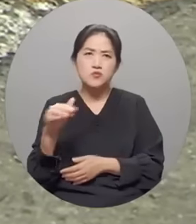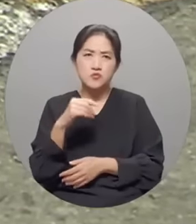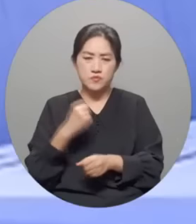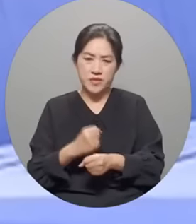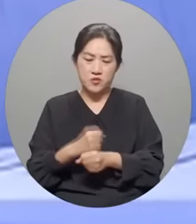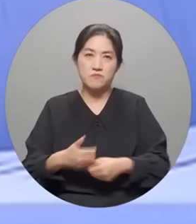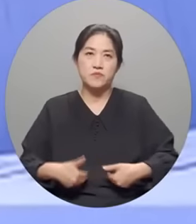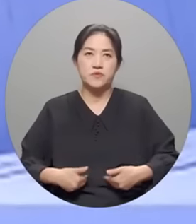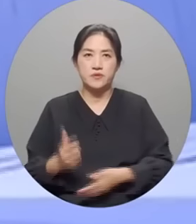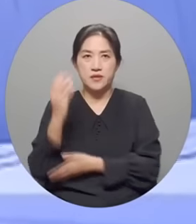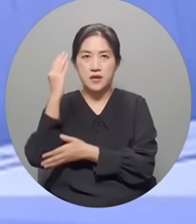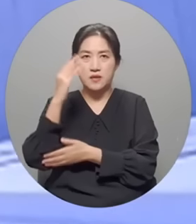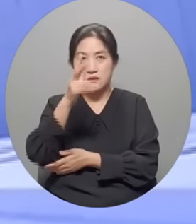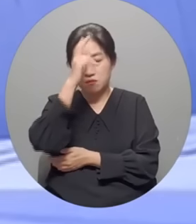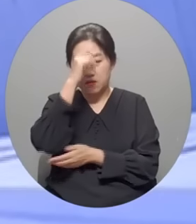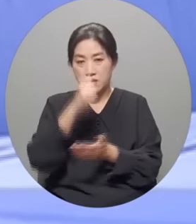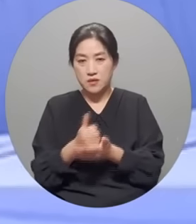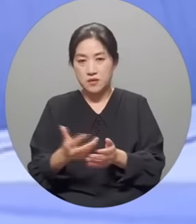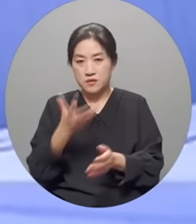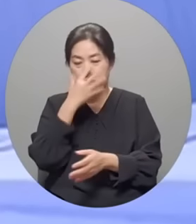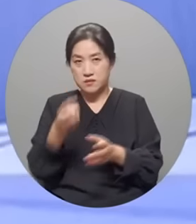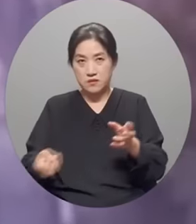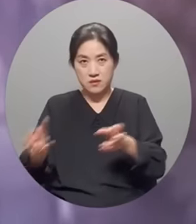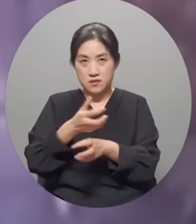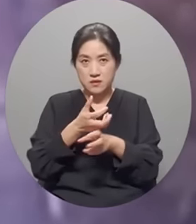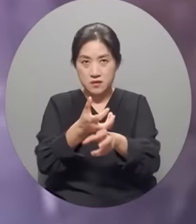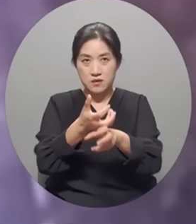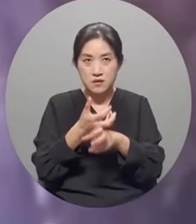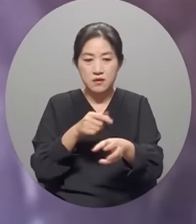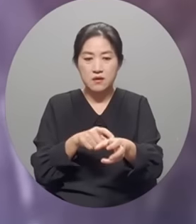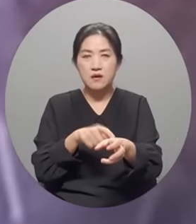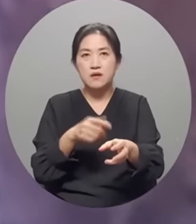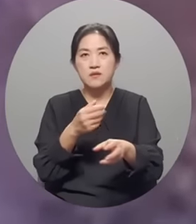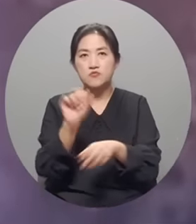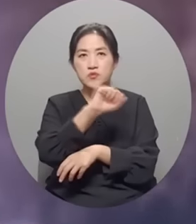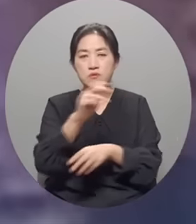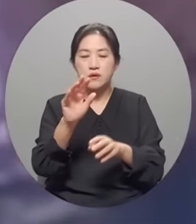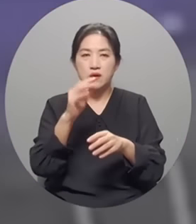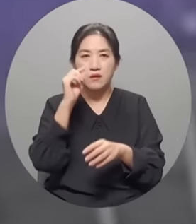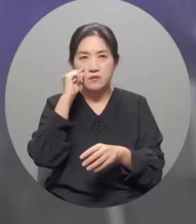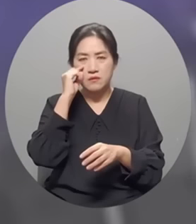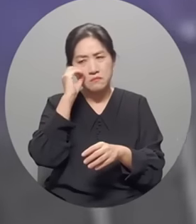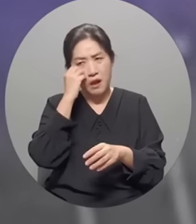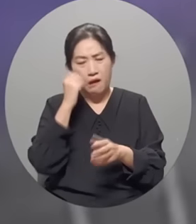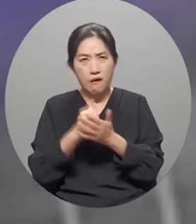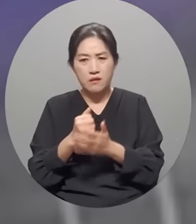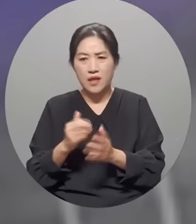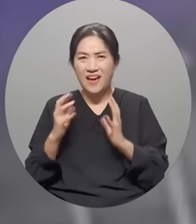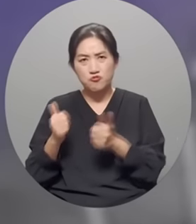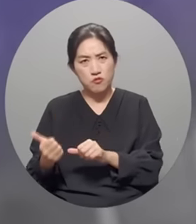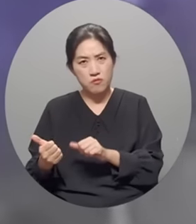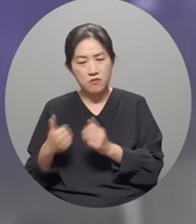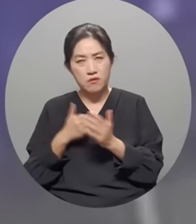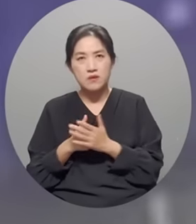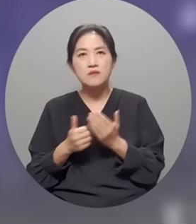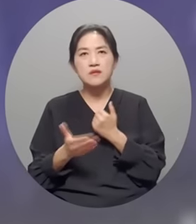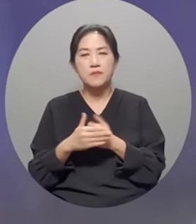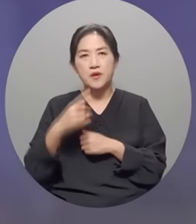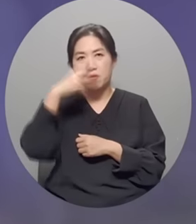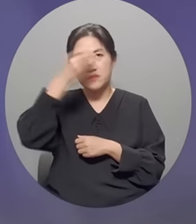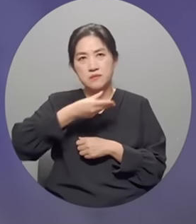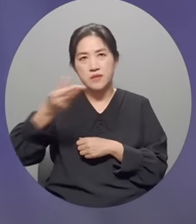덧붙였습니다. 경찰은 폐기물 수거 차량 운전자가 부주의로 사고를 낸 것으로 보고 검찰에 송치할 예정입니다. MBC 뉴스